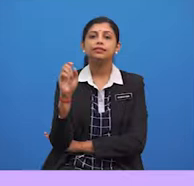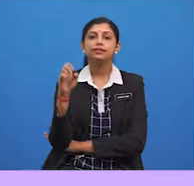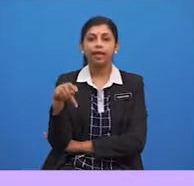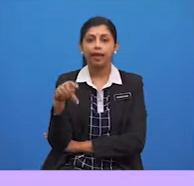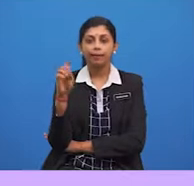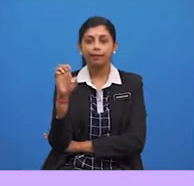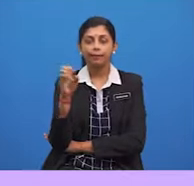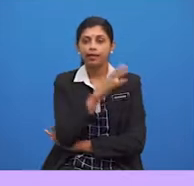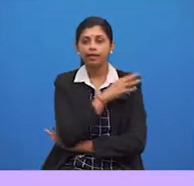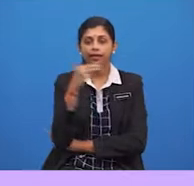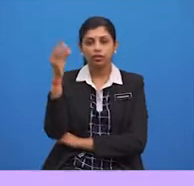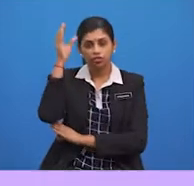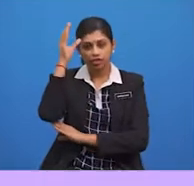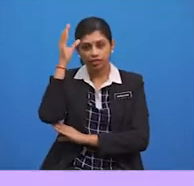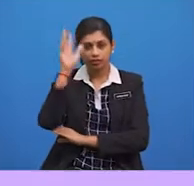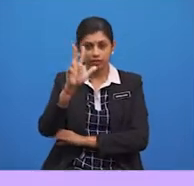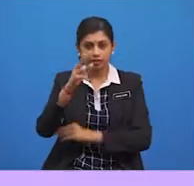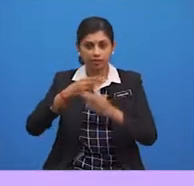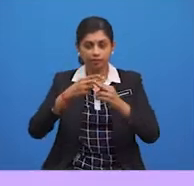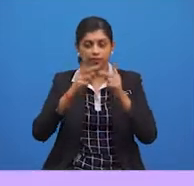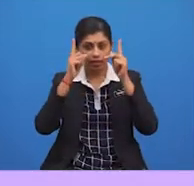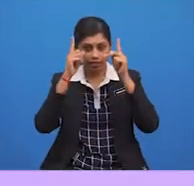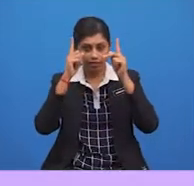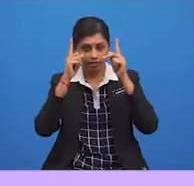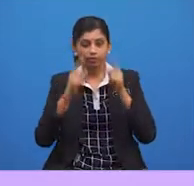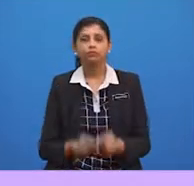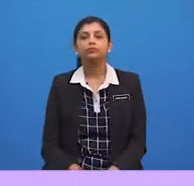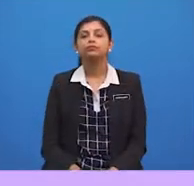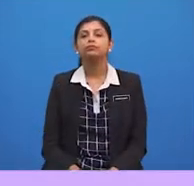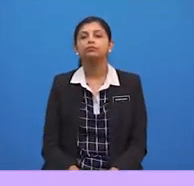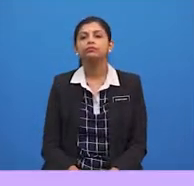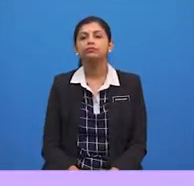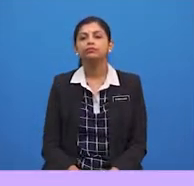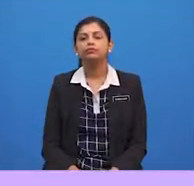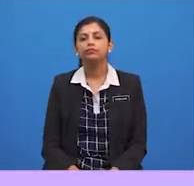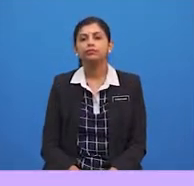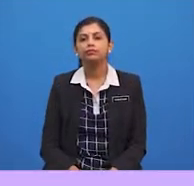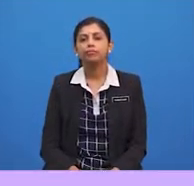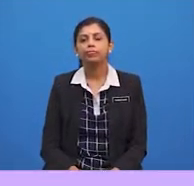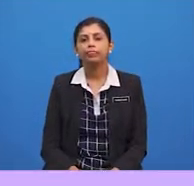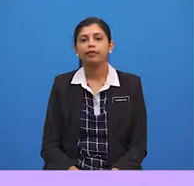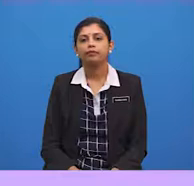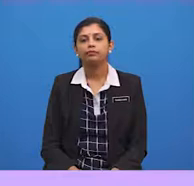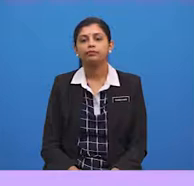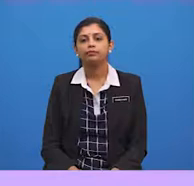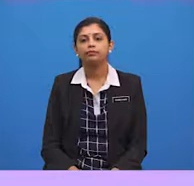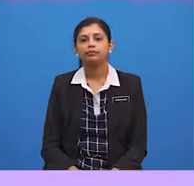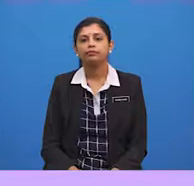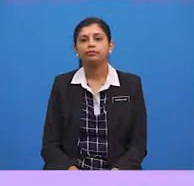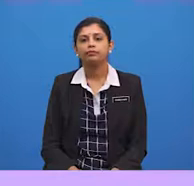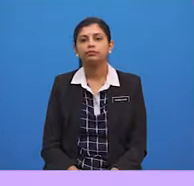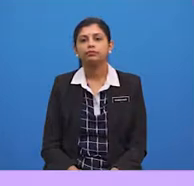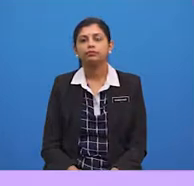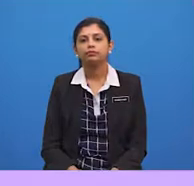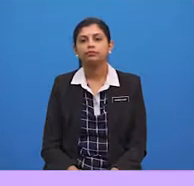Zon sederhana panas ini terletak di antara garis lintang 30 darjah utara